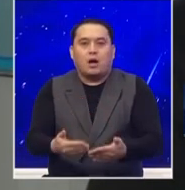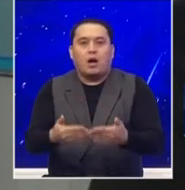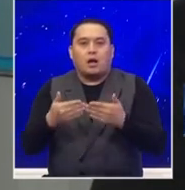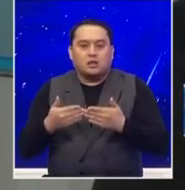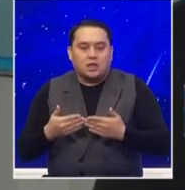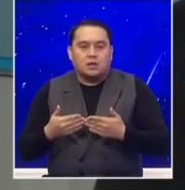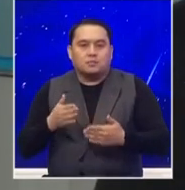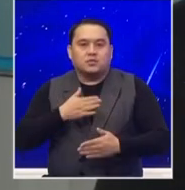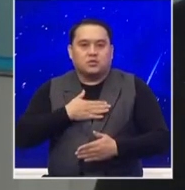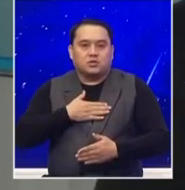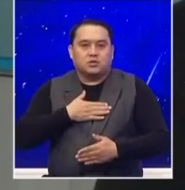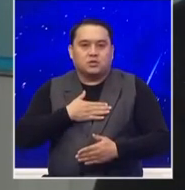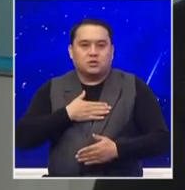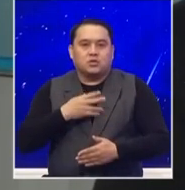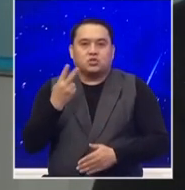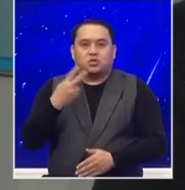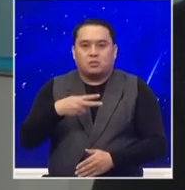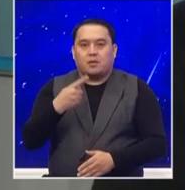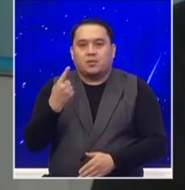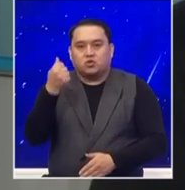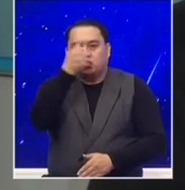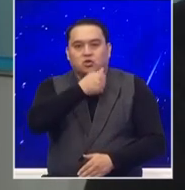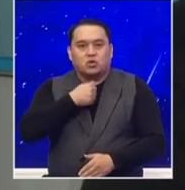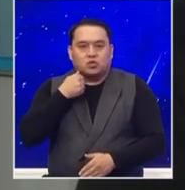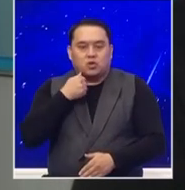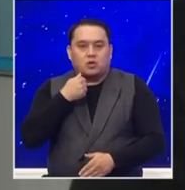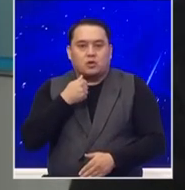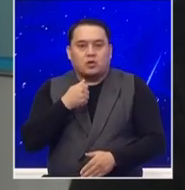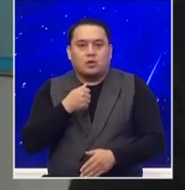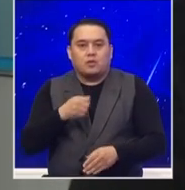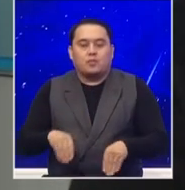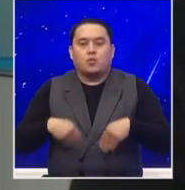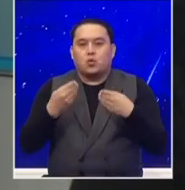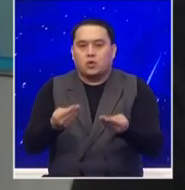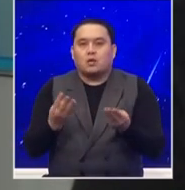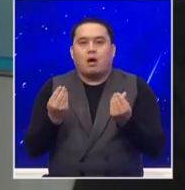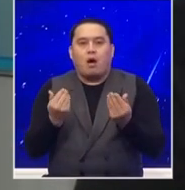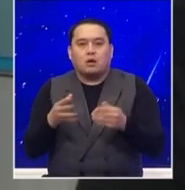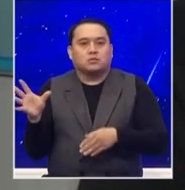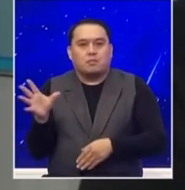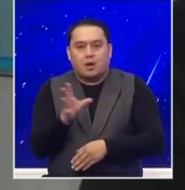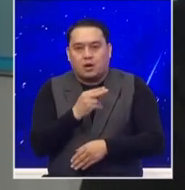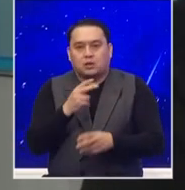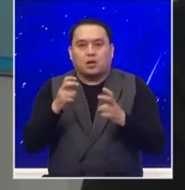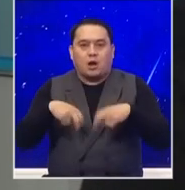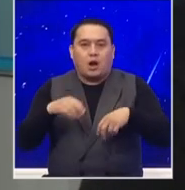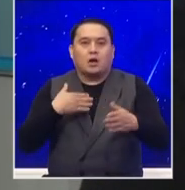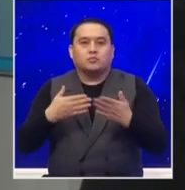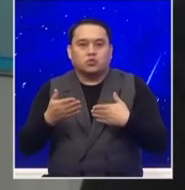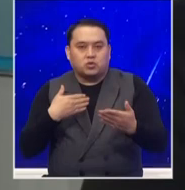отырып, осы 2021 жылға бөлінген қаржының барысын